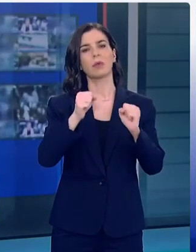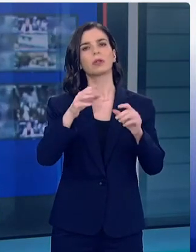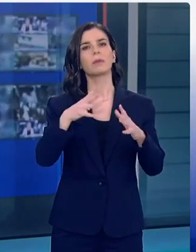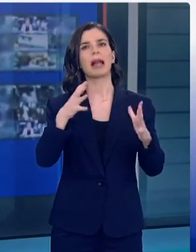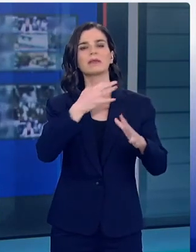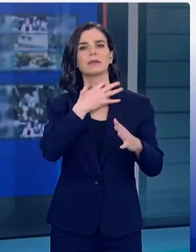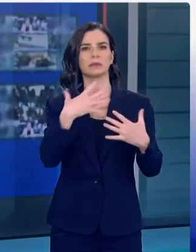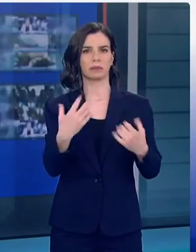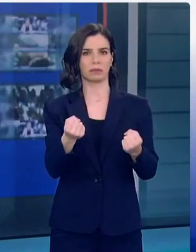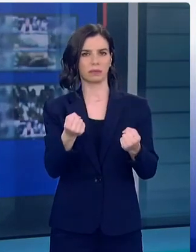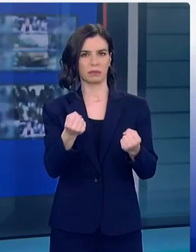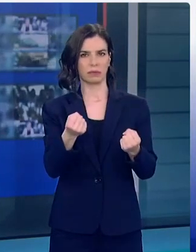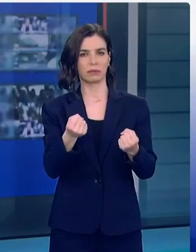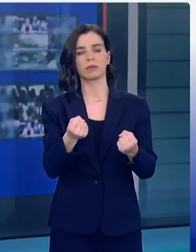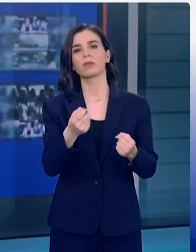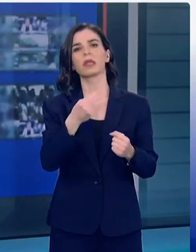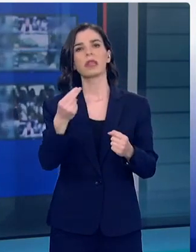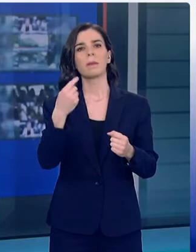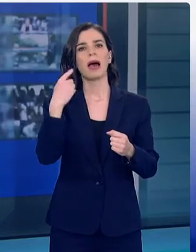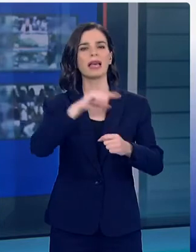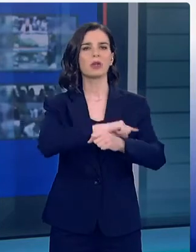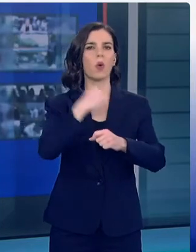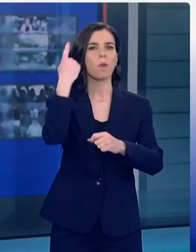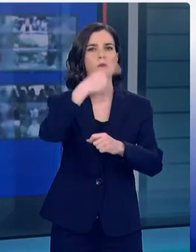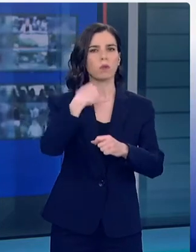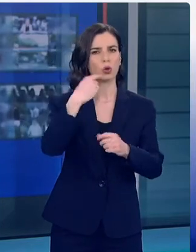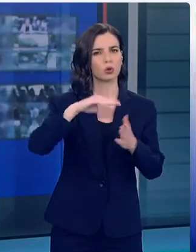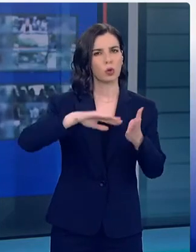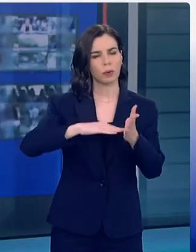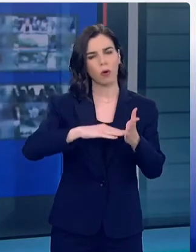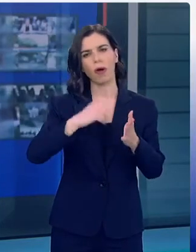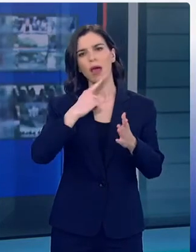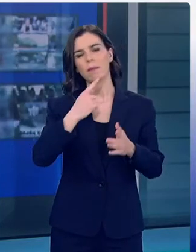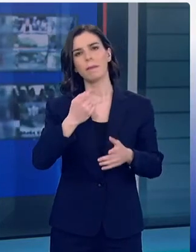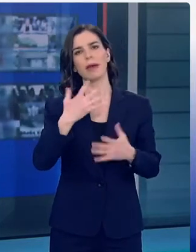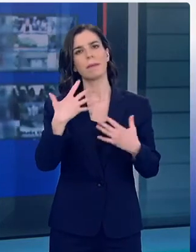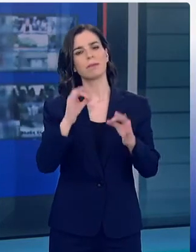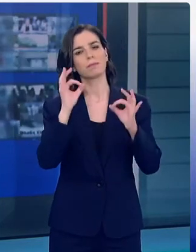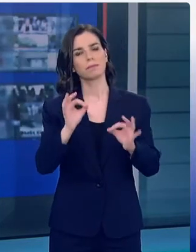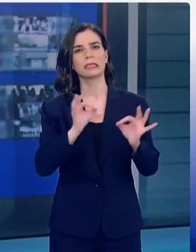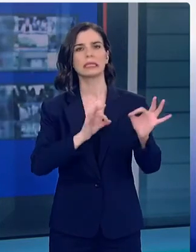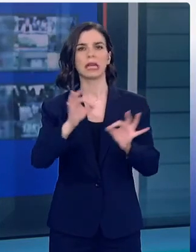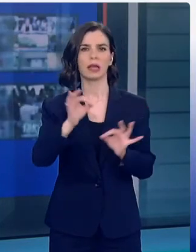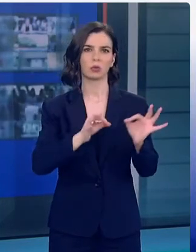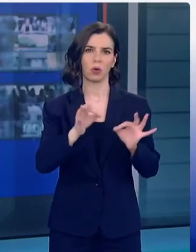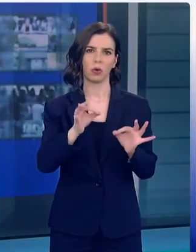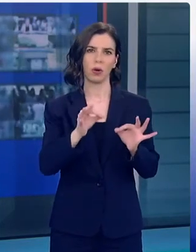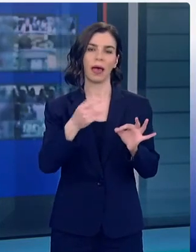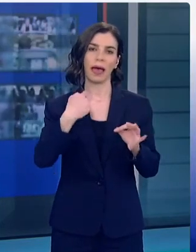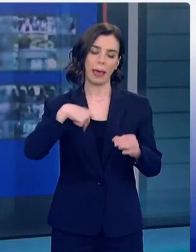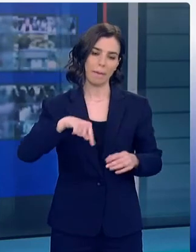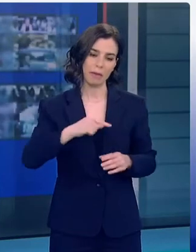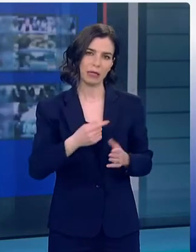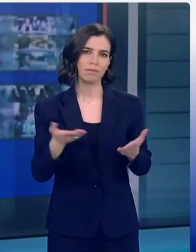ανάγκες. Και βεβαίως ό,τι αφορά το ιατρικό προσωπικό, το έχουμε πει ότι με ένα συγκεκριμένο σχεδιασμό θα